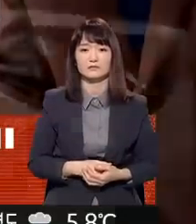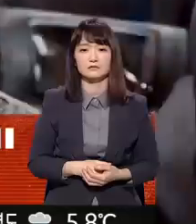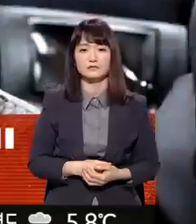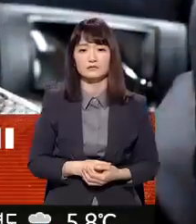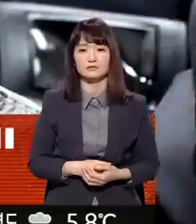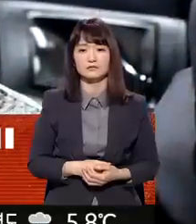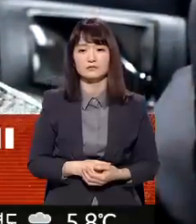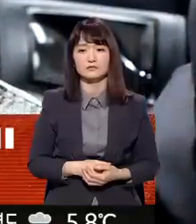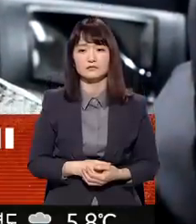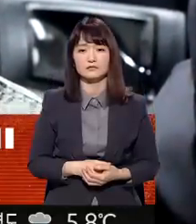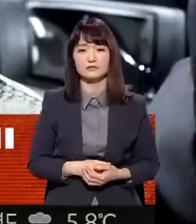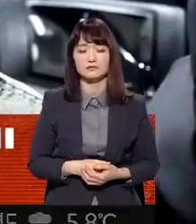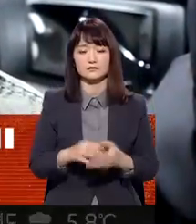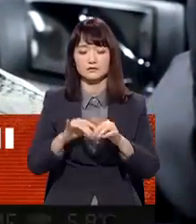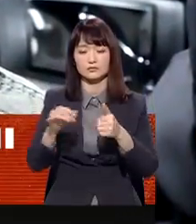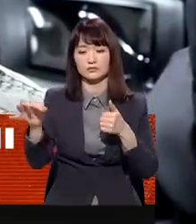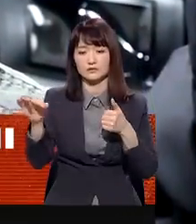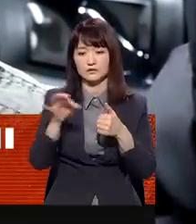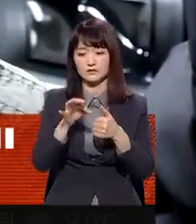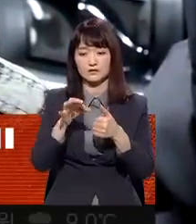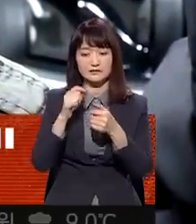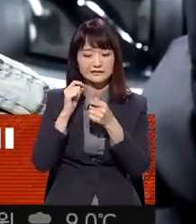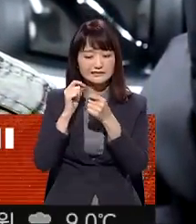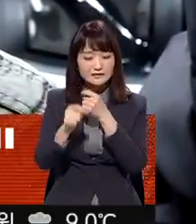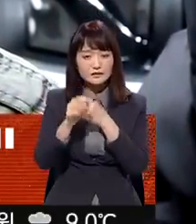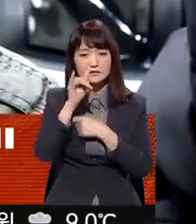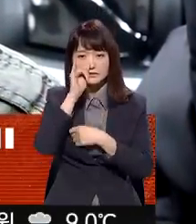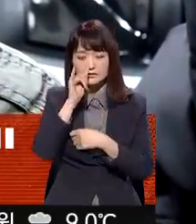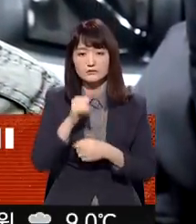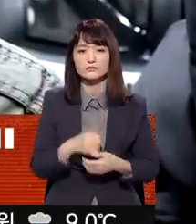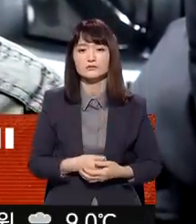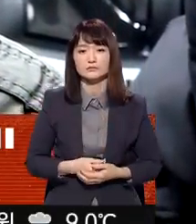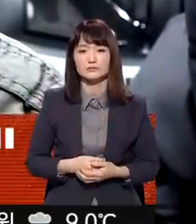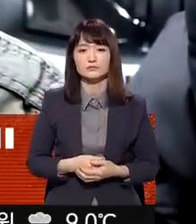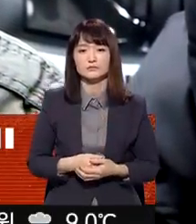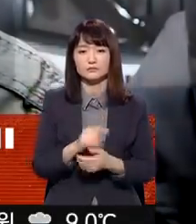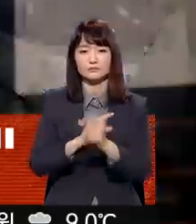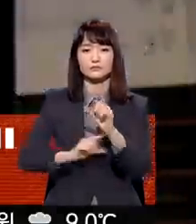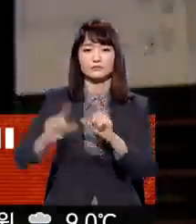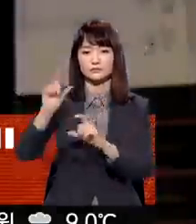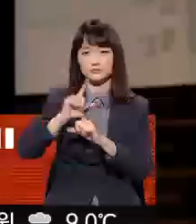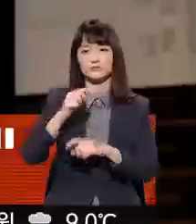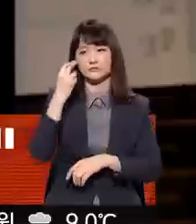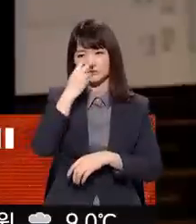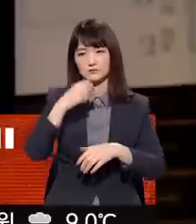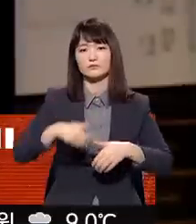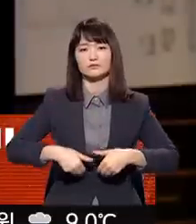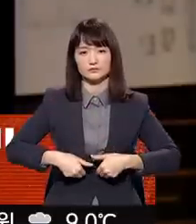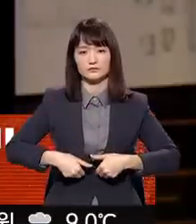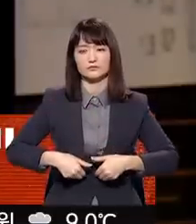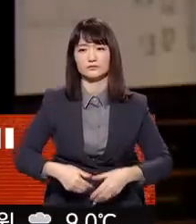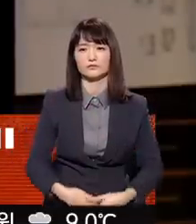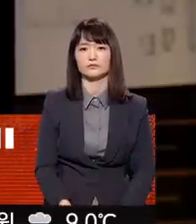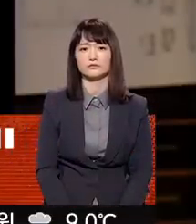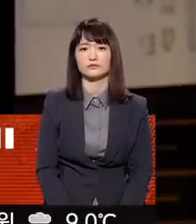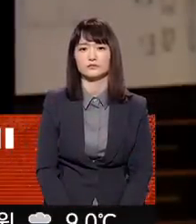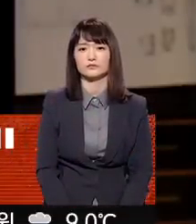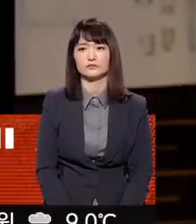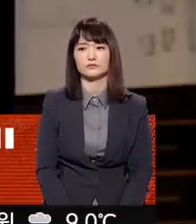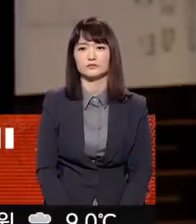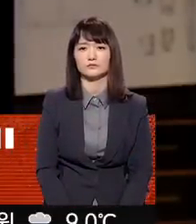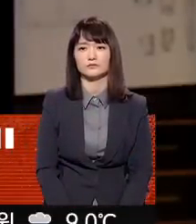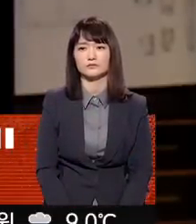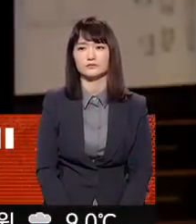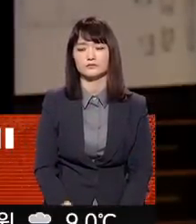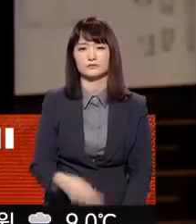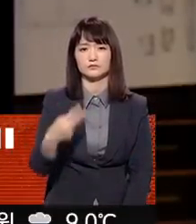명의 연금 같은 거 받는 부분은 또 사기 같은 게 또 성립할 수가 있습니다. 더 수사가 좀 필요할 거로 보입니다. 또 중요한